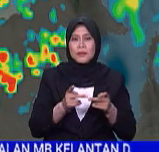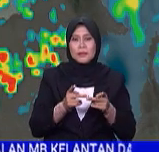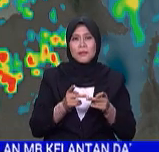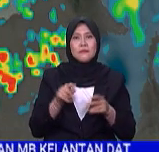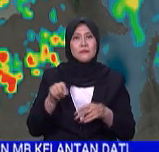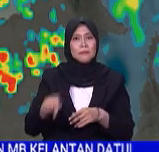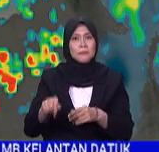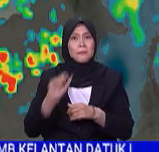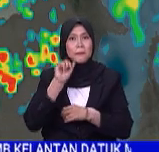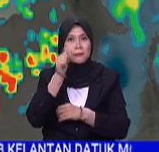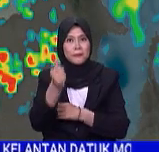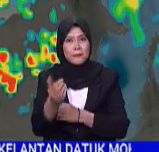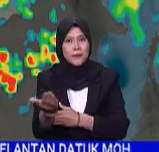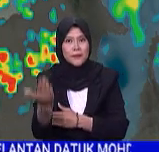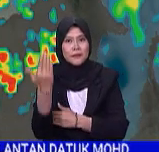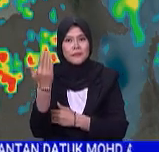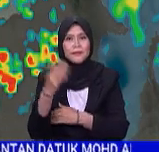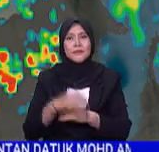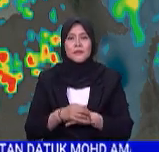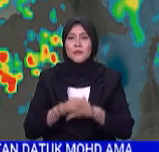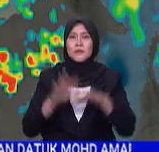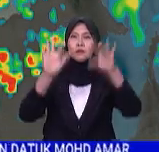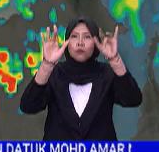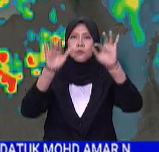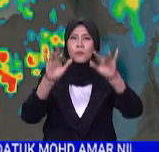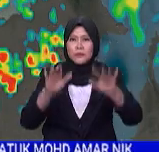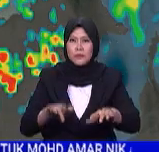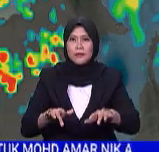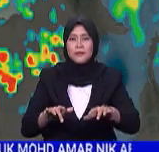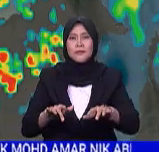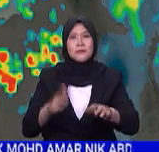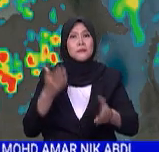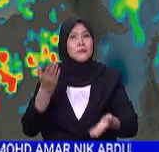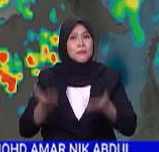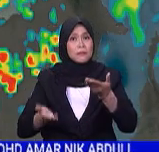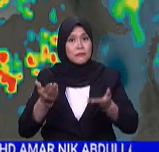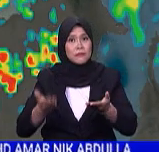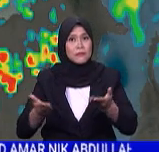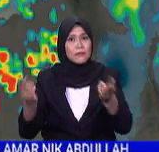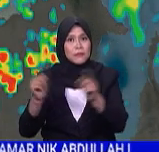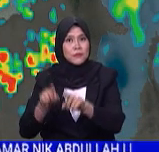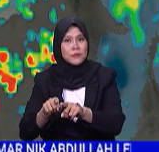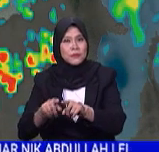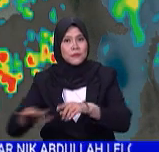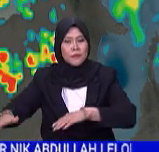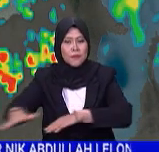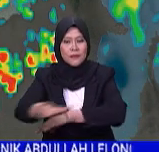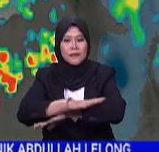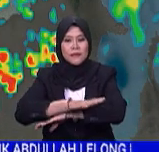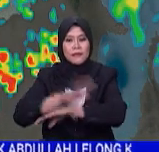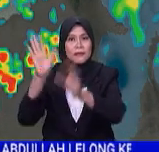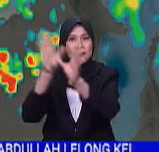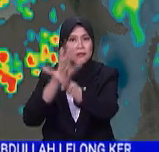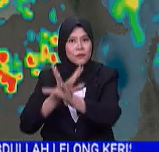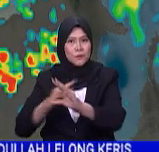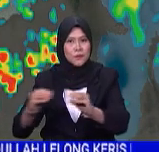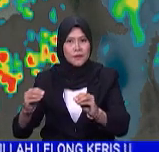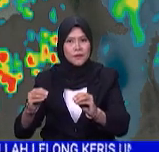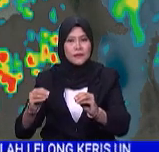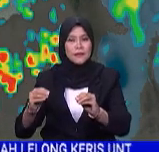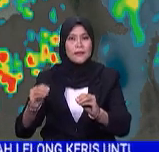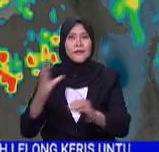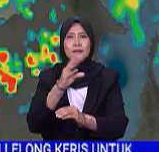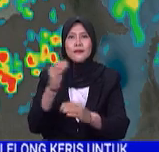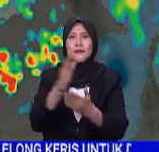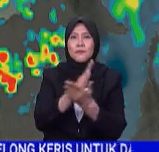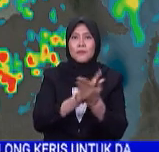daratan pada pagi esok. Keadaan cuaca lembap juga dijangka boleh berlaku melibatkan kawasan pesisir pantai negeri Sarawak dan juga